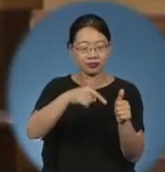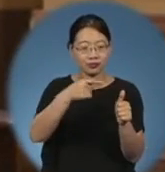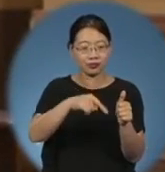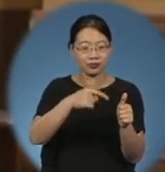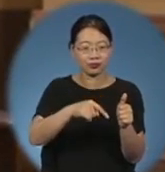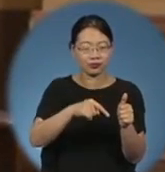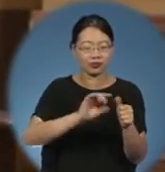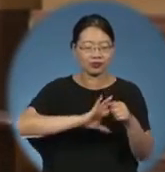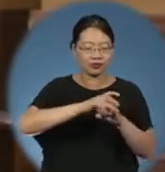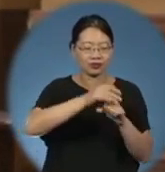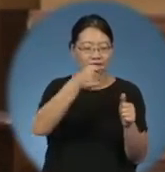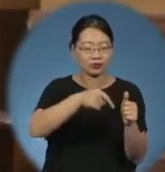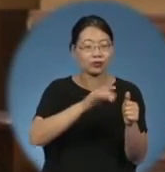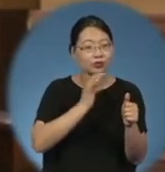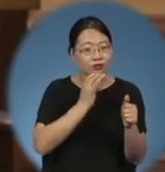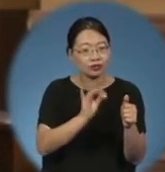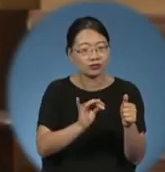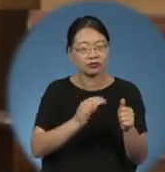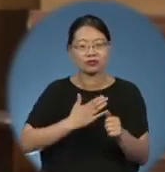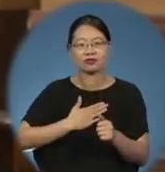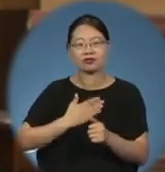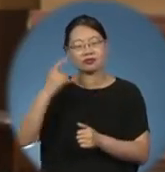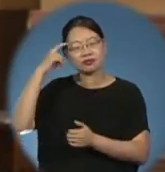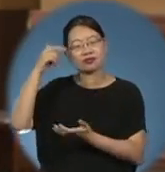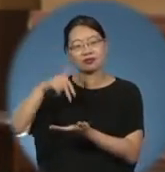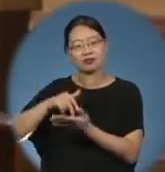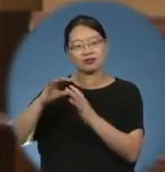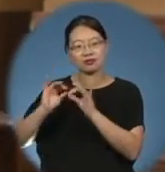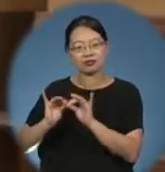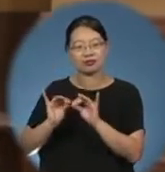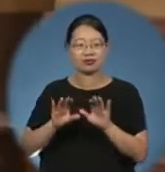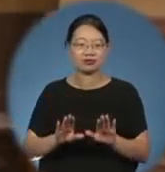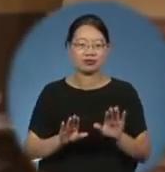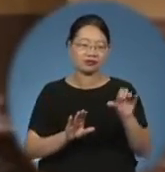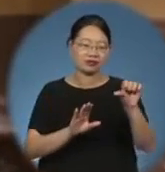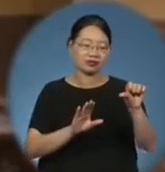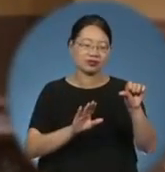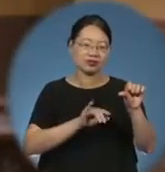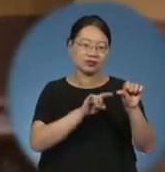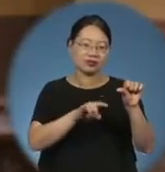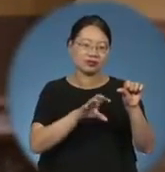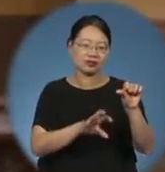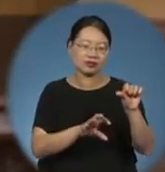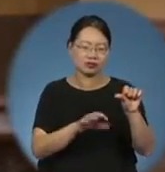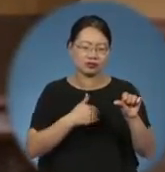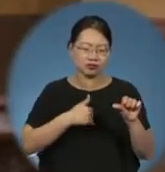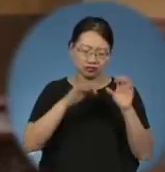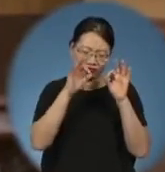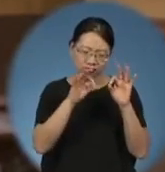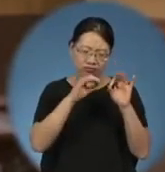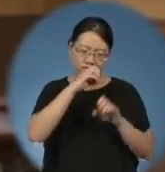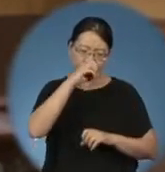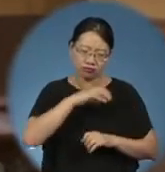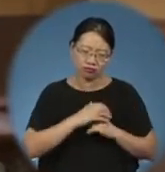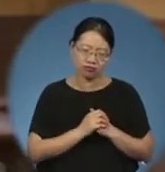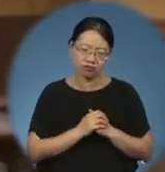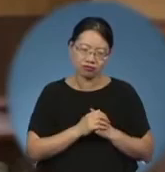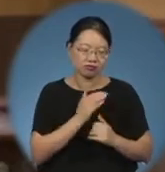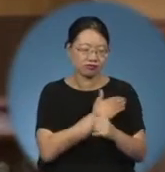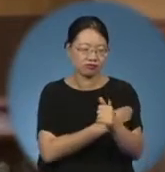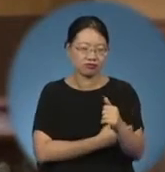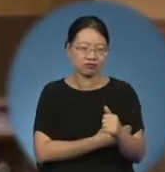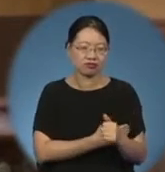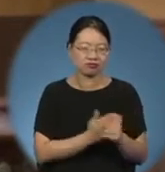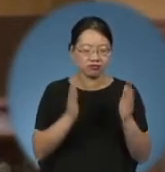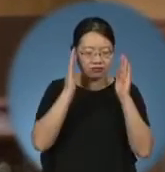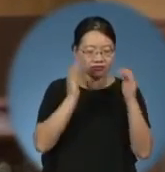2 글로벌 교육이 겠군요 4 저는 그렇게 쓰니까 참 우리는 지금 요 5가지 중에 제가 볼때는 그냥 능력